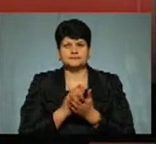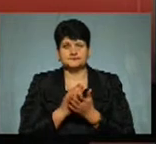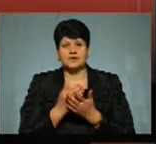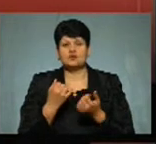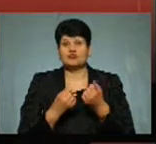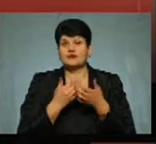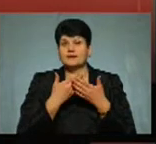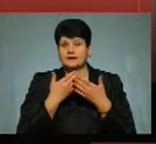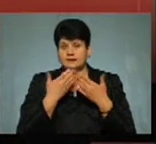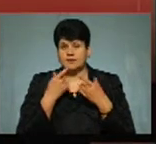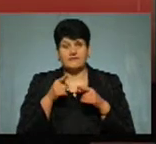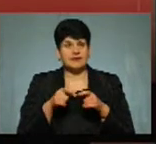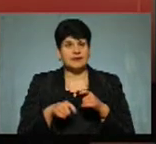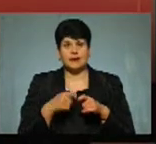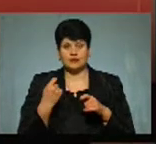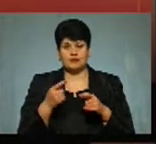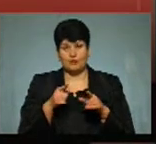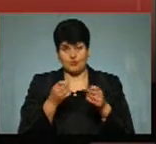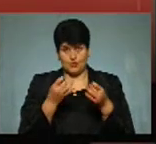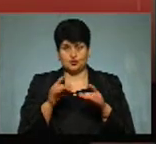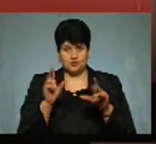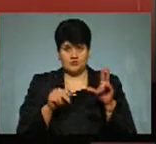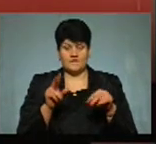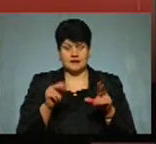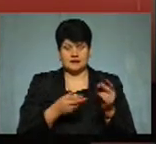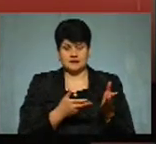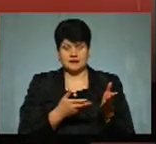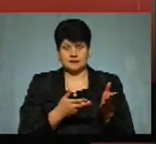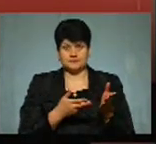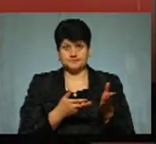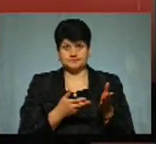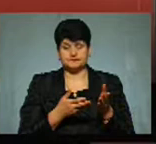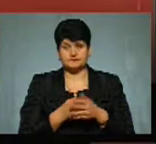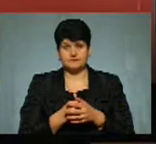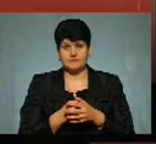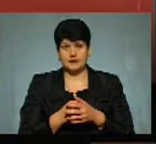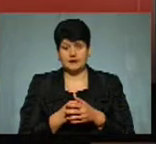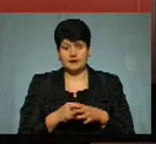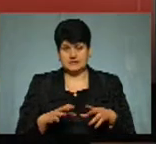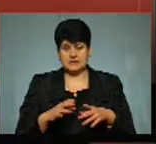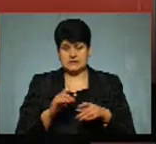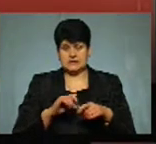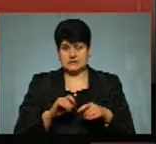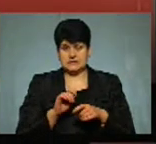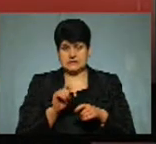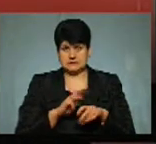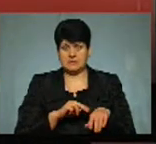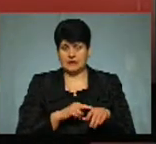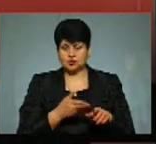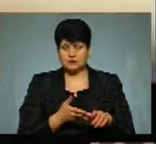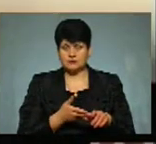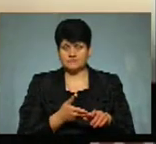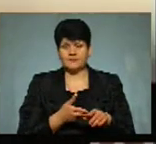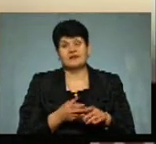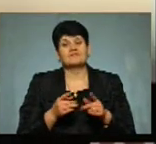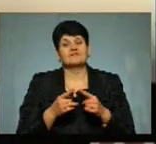вже немає, він вже не порушує, то просто йому пощастило, так що не встигли його зафіксувати саме інспектори. Ну, я думаю, так, що порушення в